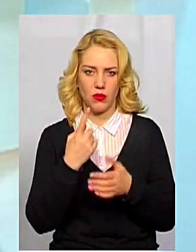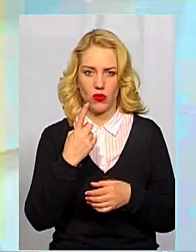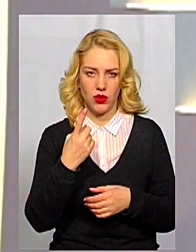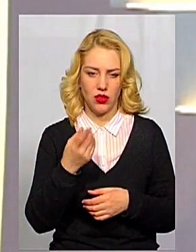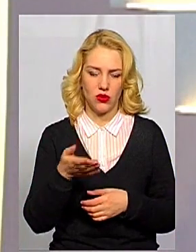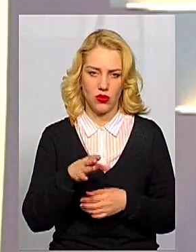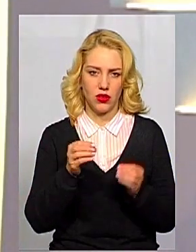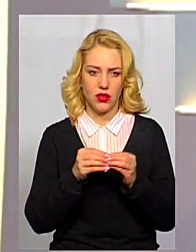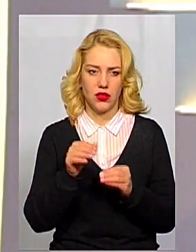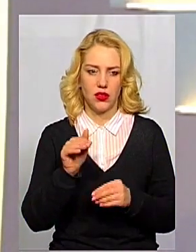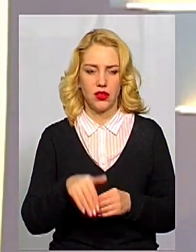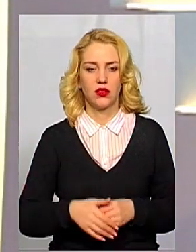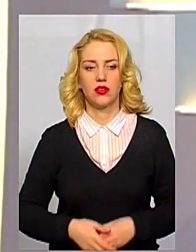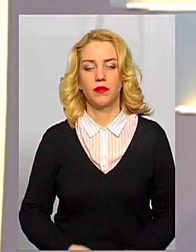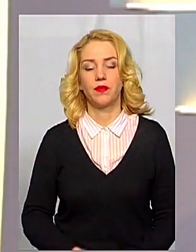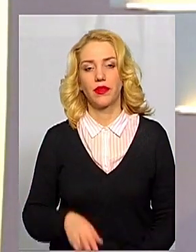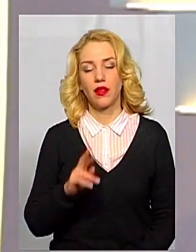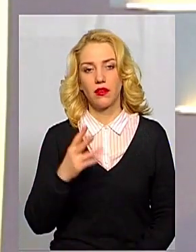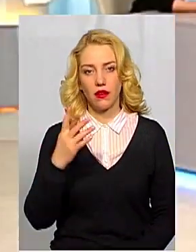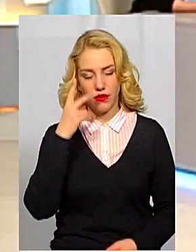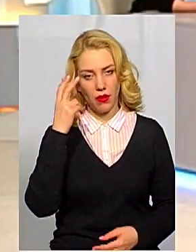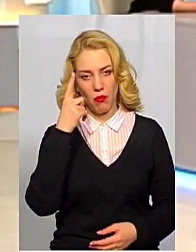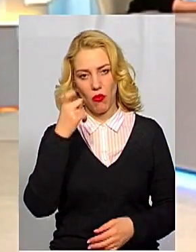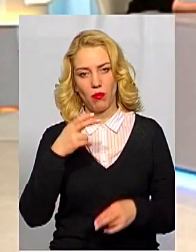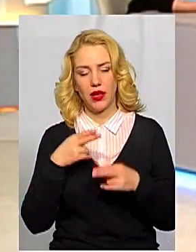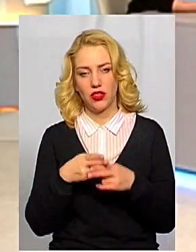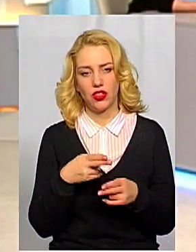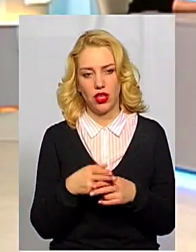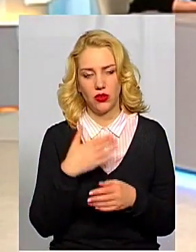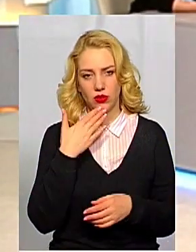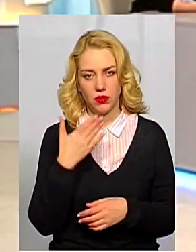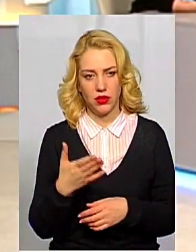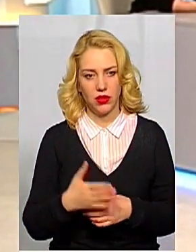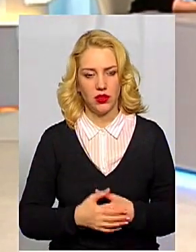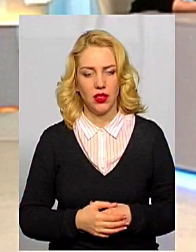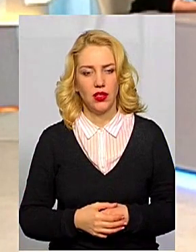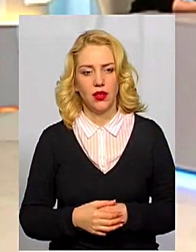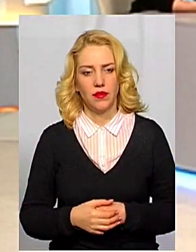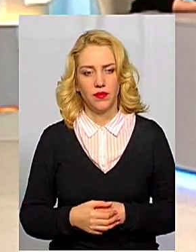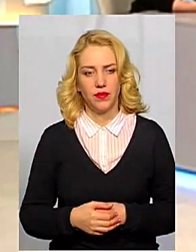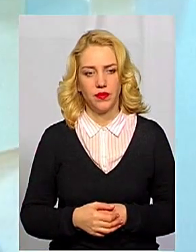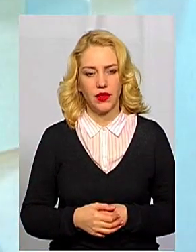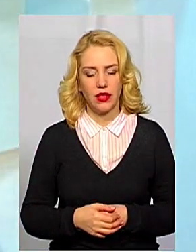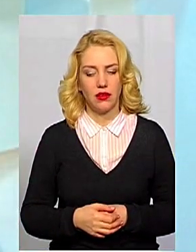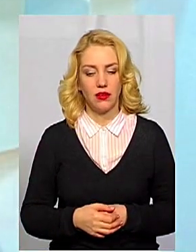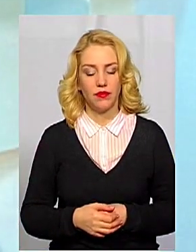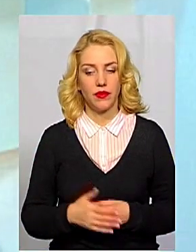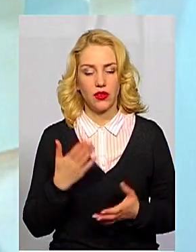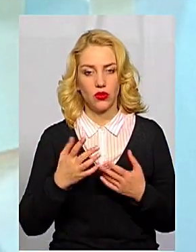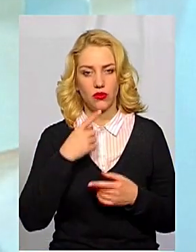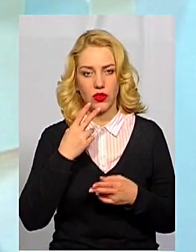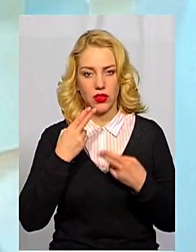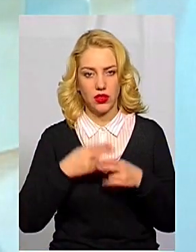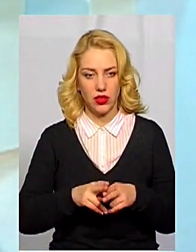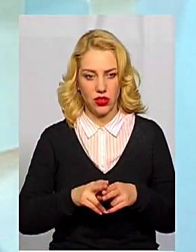більше сягати за одне дерево. Як ви попереджаєте, щоб не було? Як ми попереджаємо? У нас, як сказати, такі суто технічні, от як,